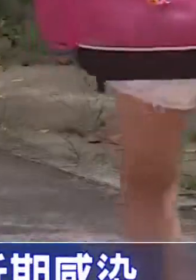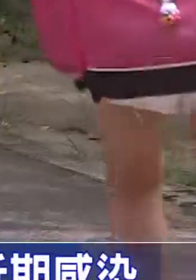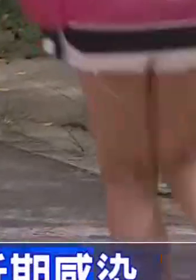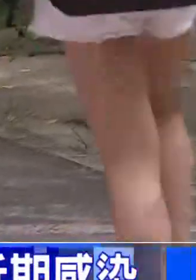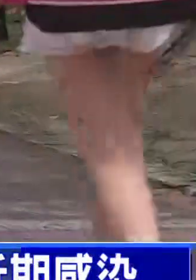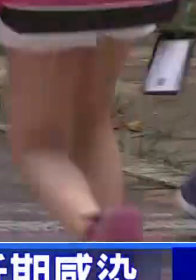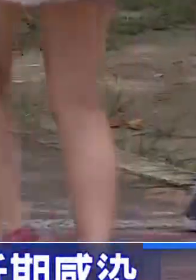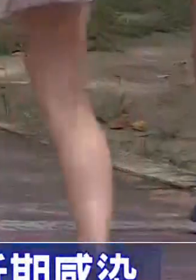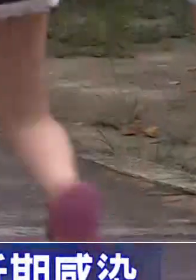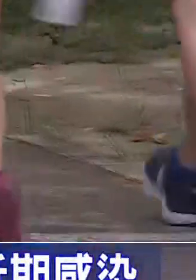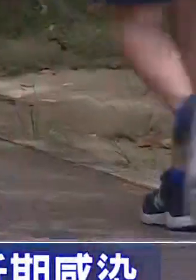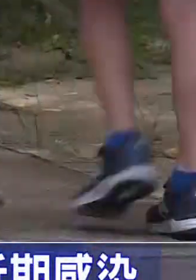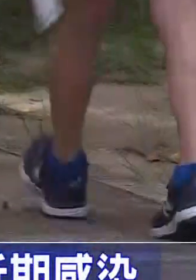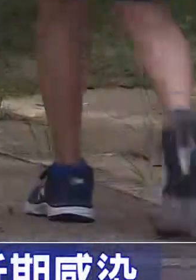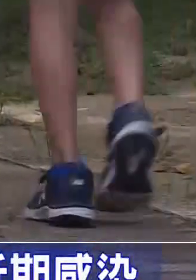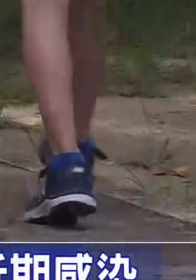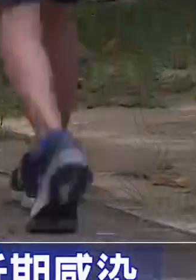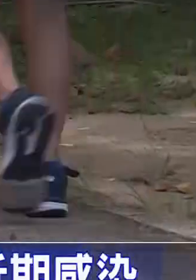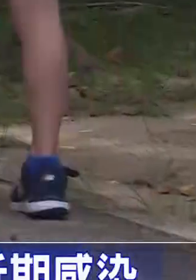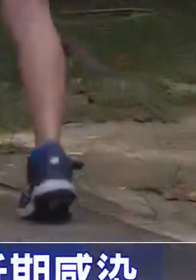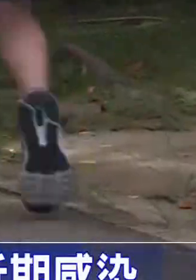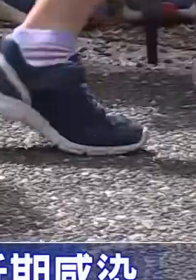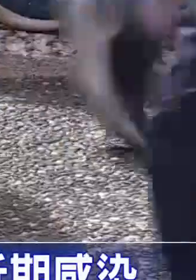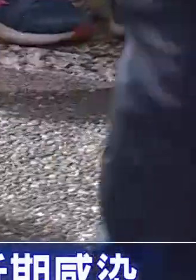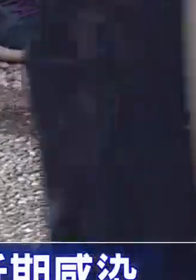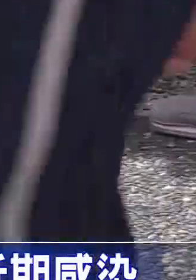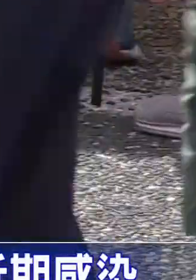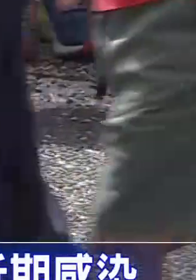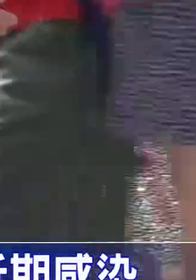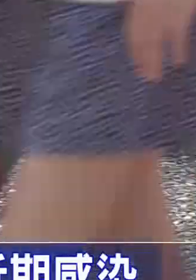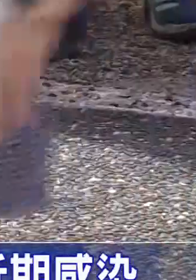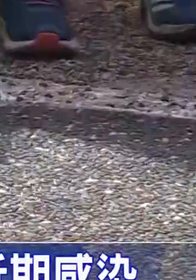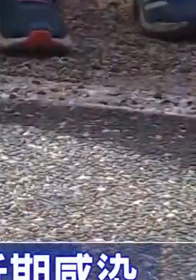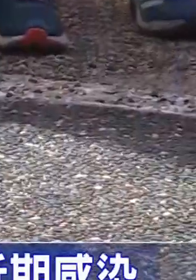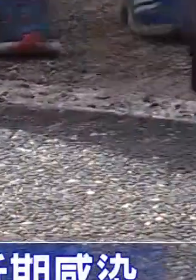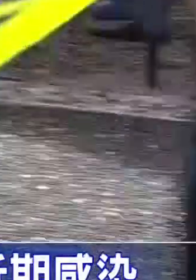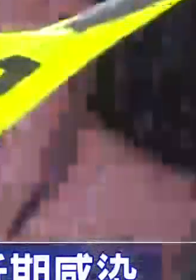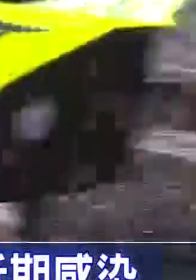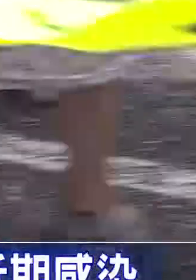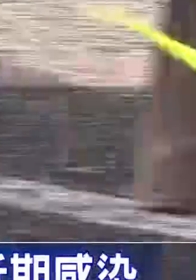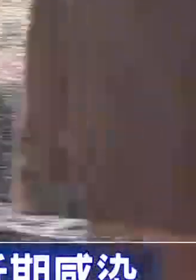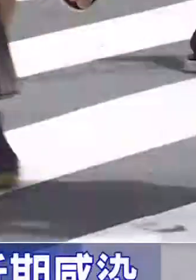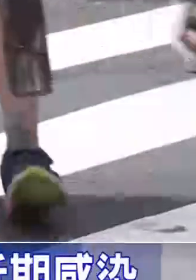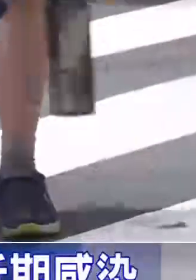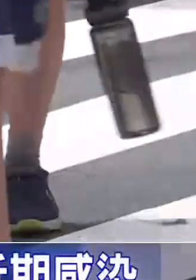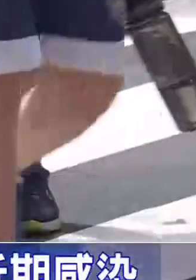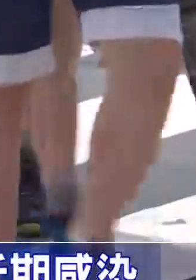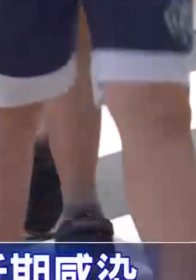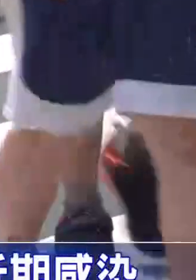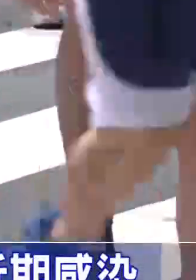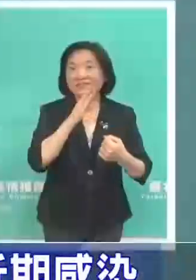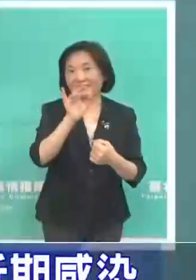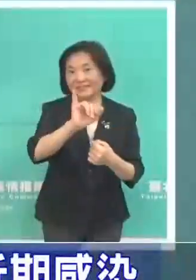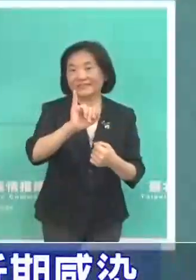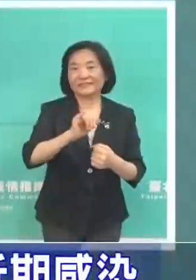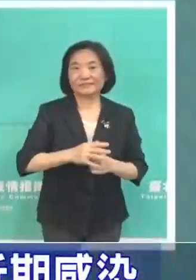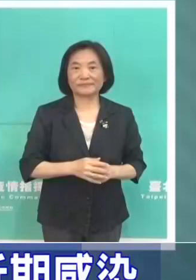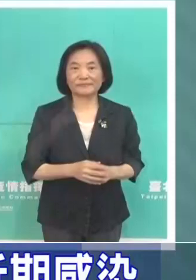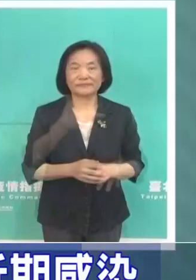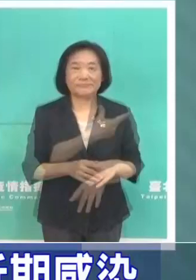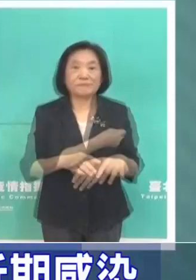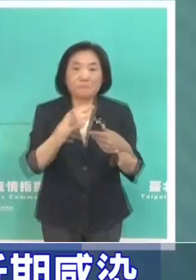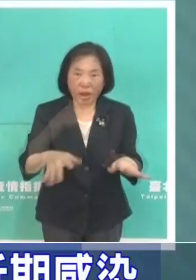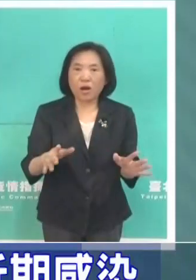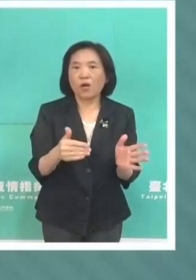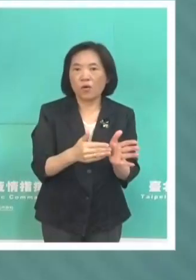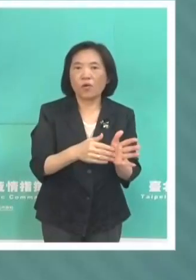忧藏不住，因为孩子就读的学校经传有学生家长确诊，还是已经打完两剂疫苗的航空机组员。 他有打过完整